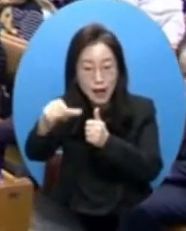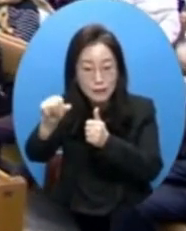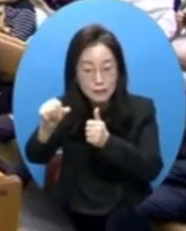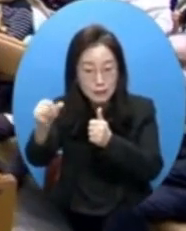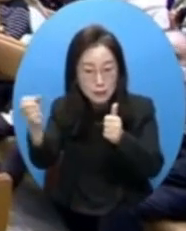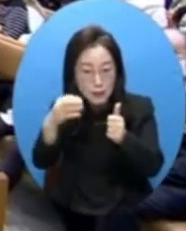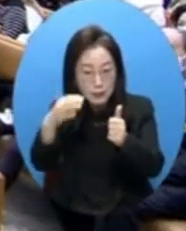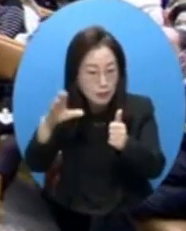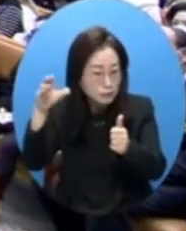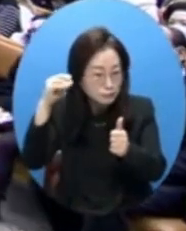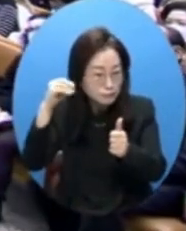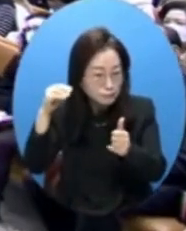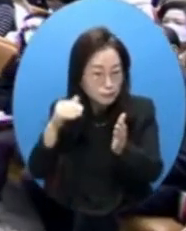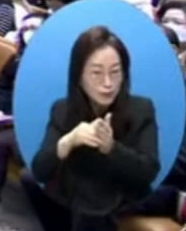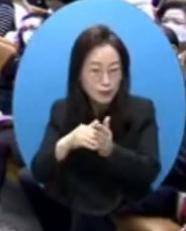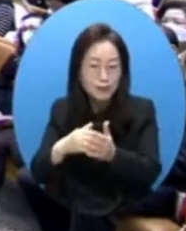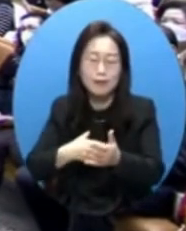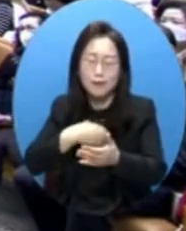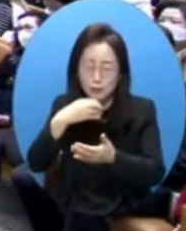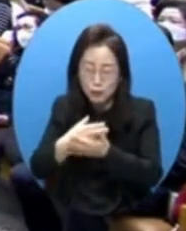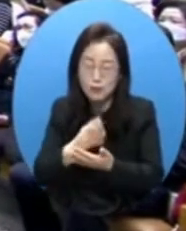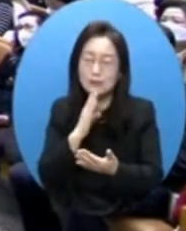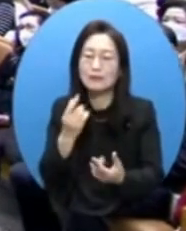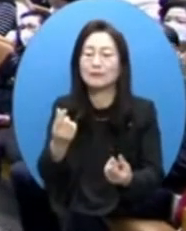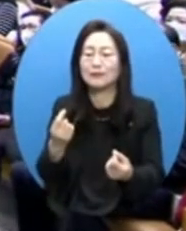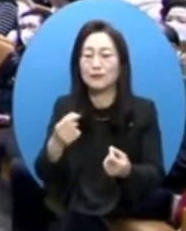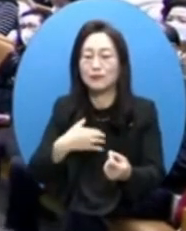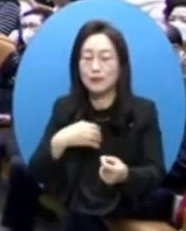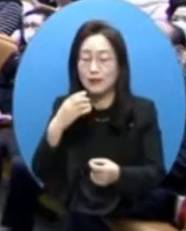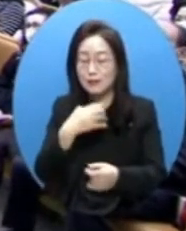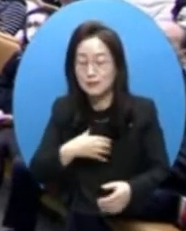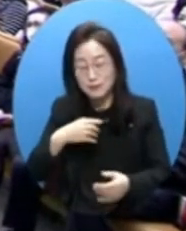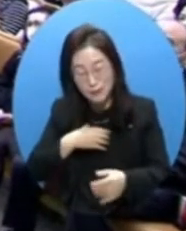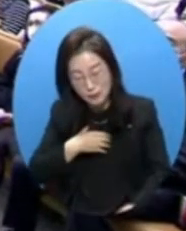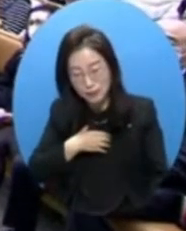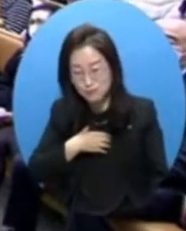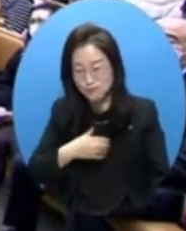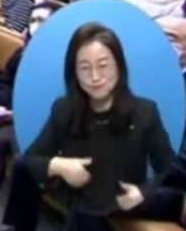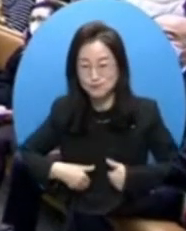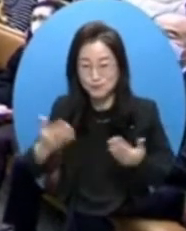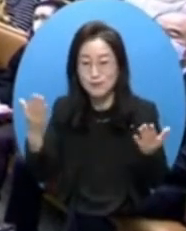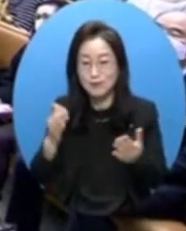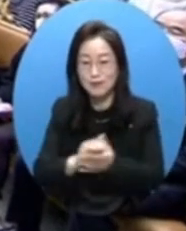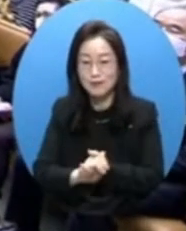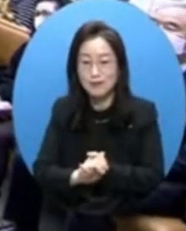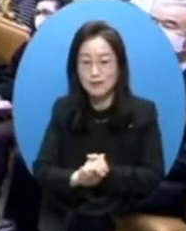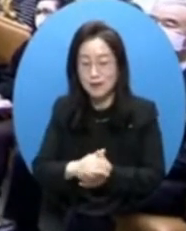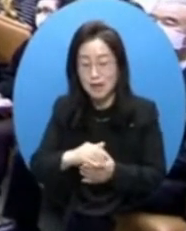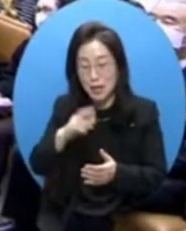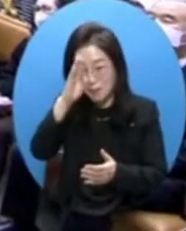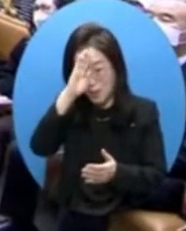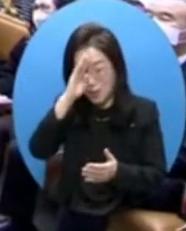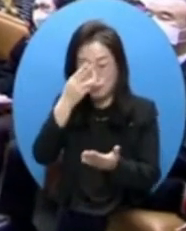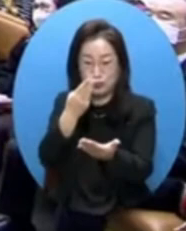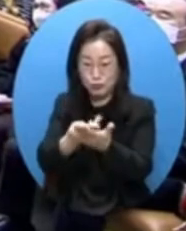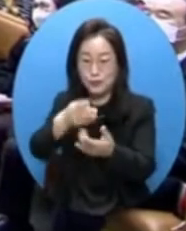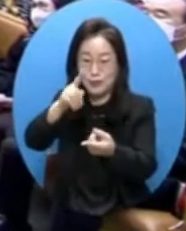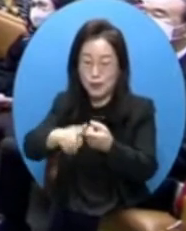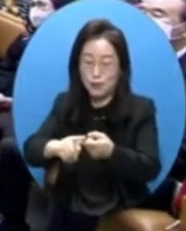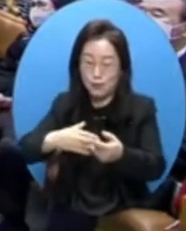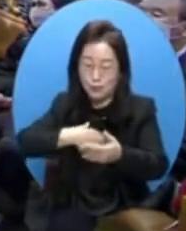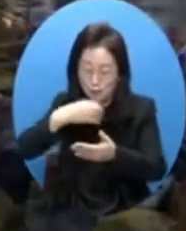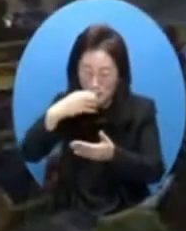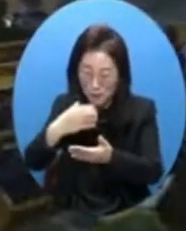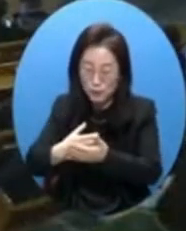없는 감동을 받았습니다. 그렇다. 우리가 근심 걱정할 것이 무엇인가? 그래서 병상에 누운 채로 주신 감동을